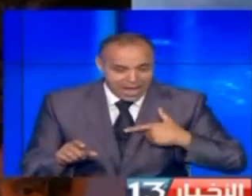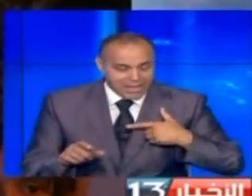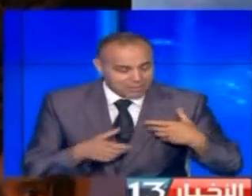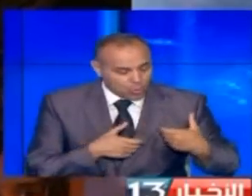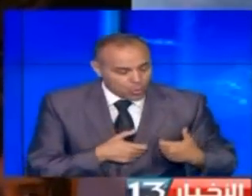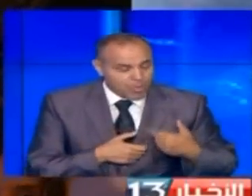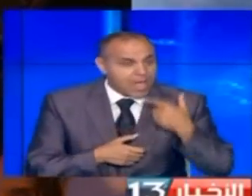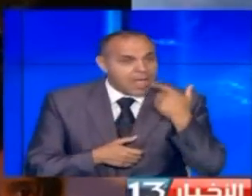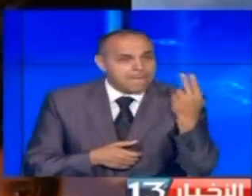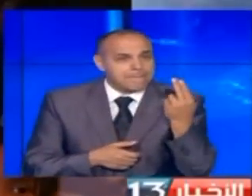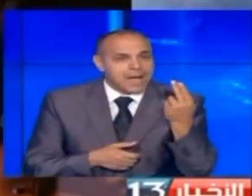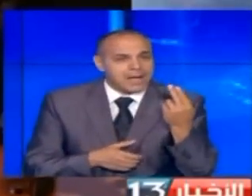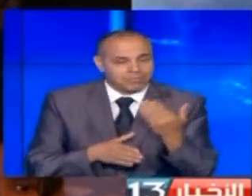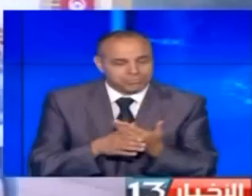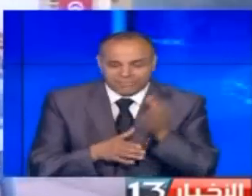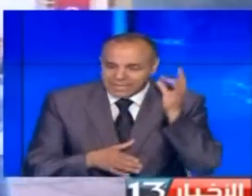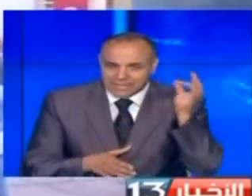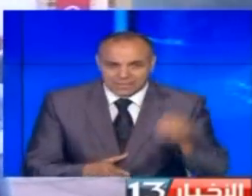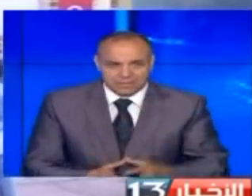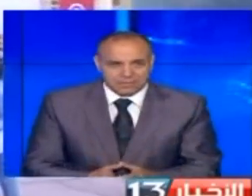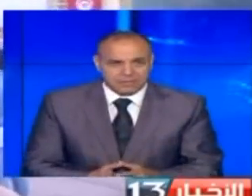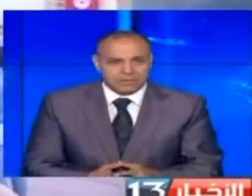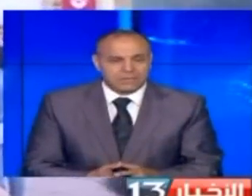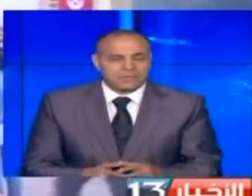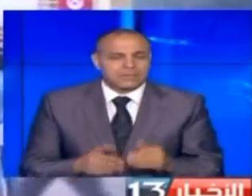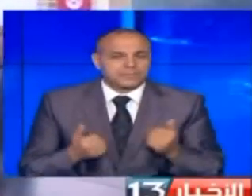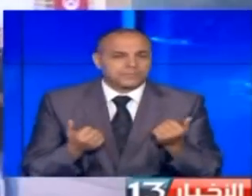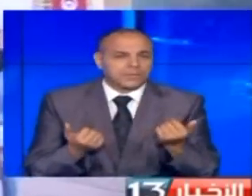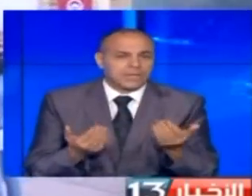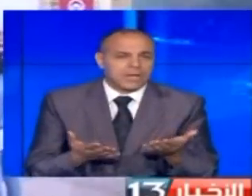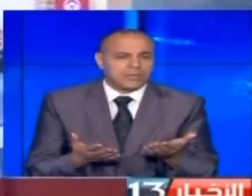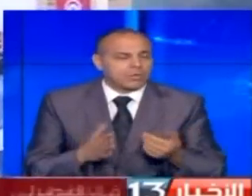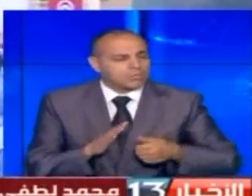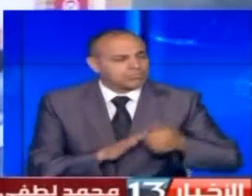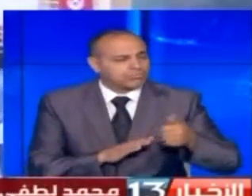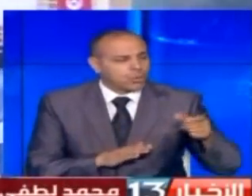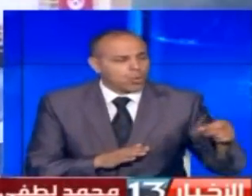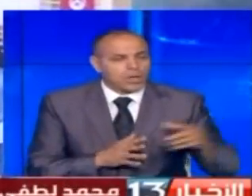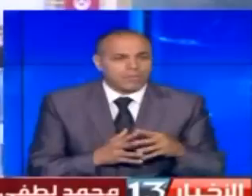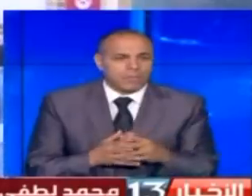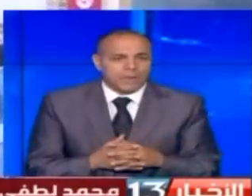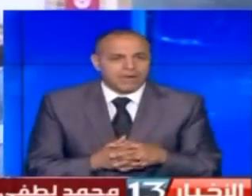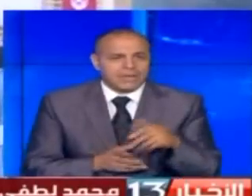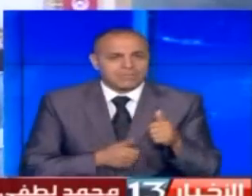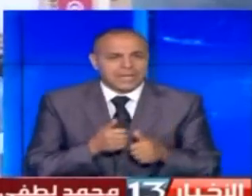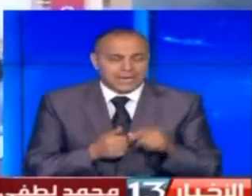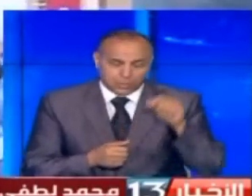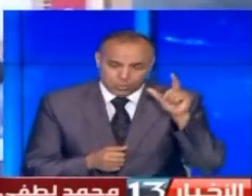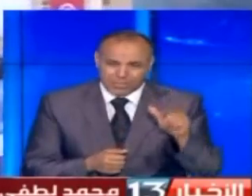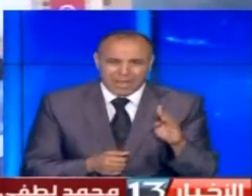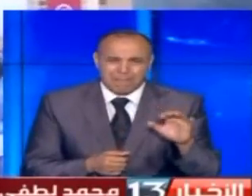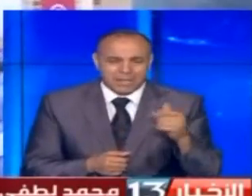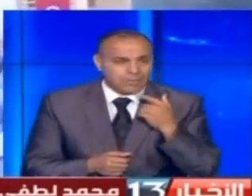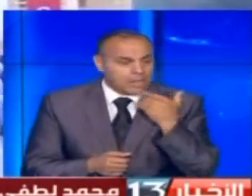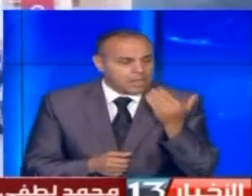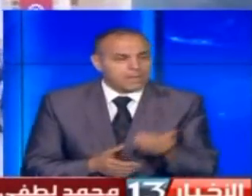القلوب بالمعهد النموذجي بالقصرين. يكرم فيه معناها الفائزون في الامتحانات الوطنية